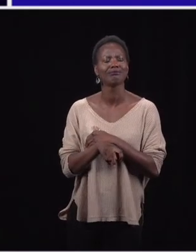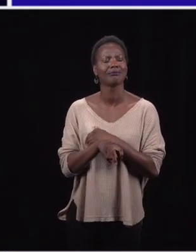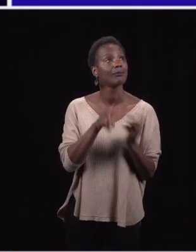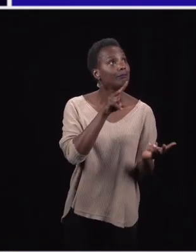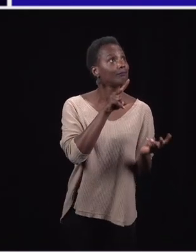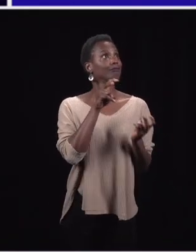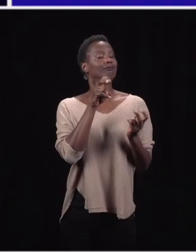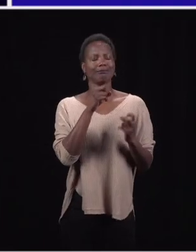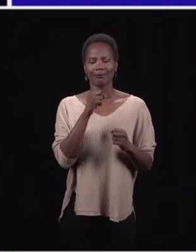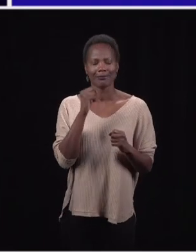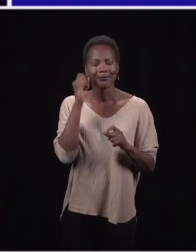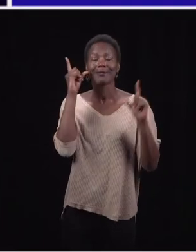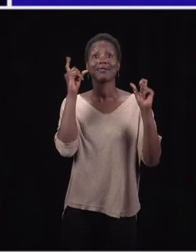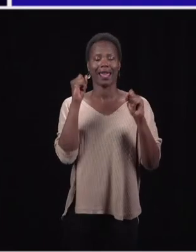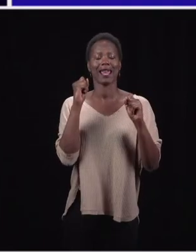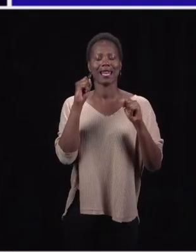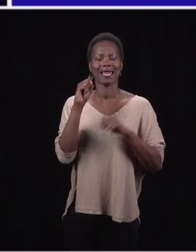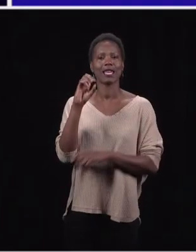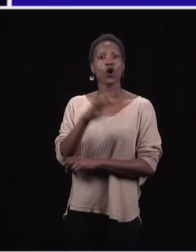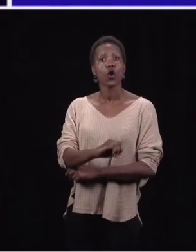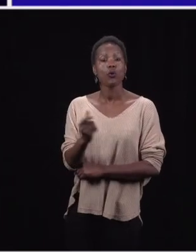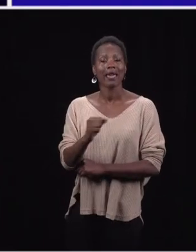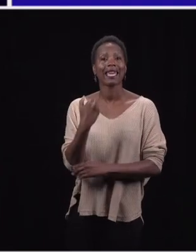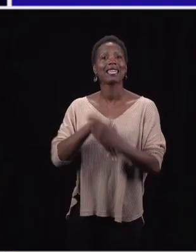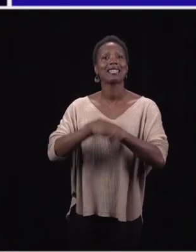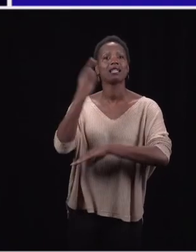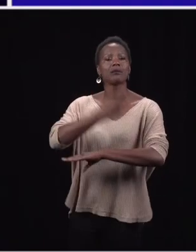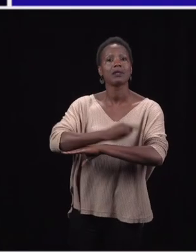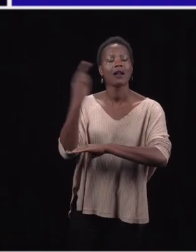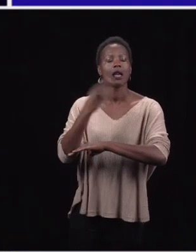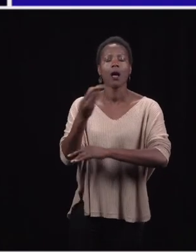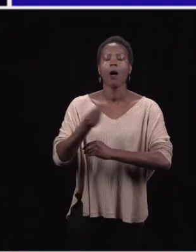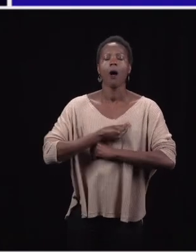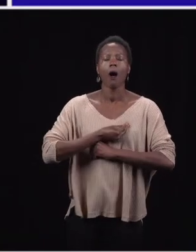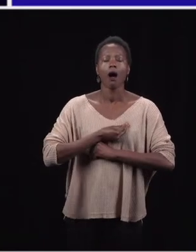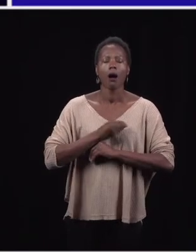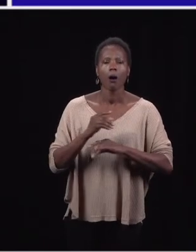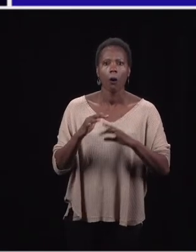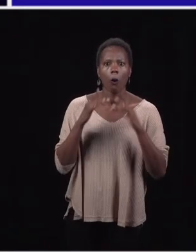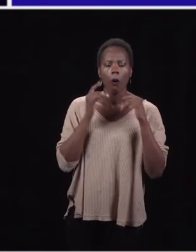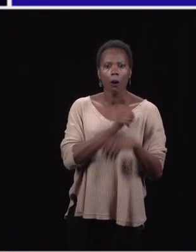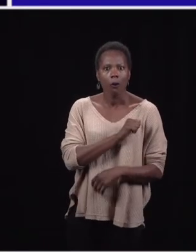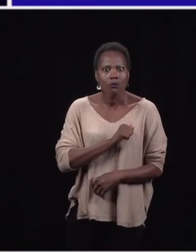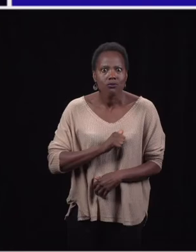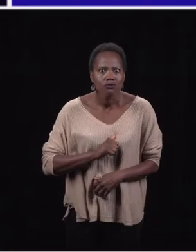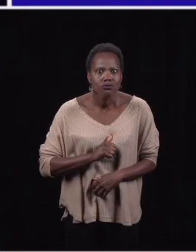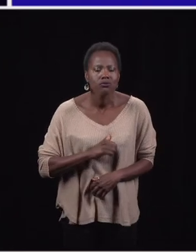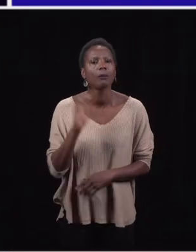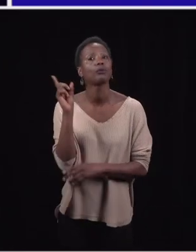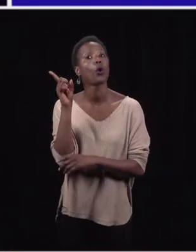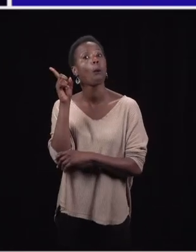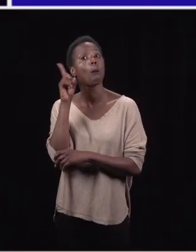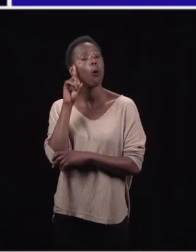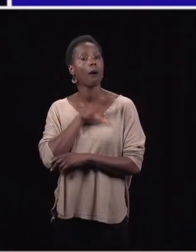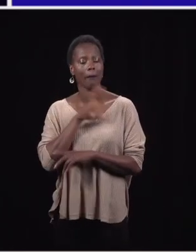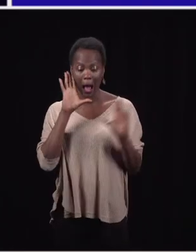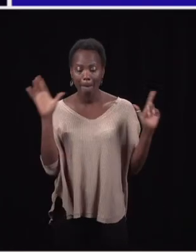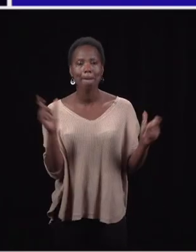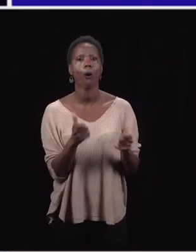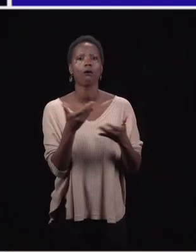numériques diversidays ça a été un coup de cœur un coup de cœur qui a permis en fin de compte et bien d'apporter du concret